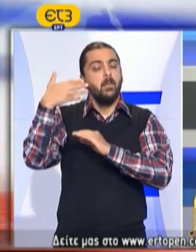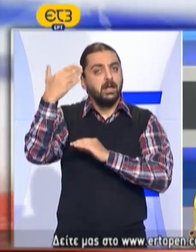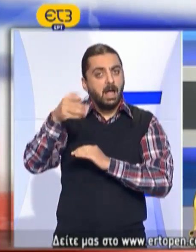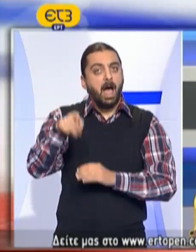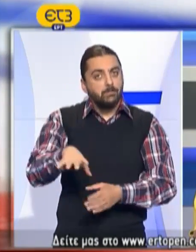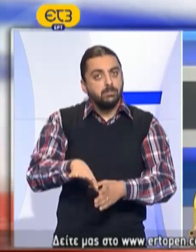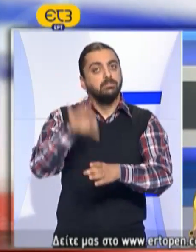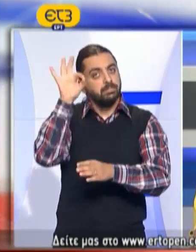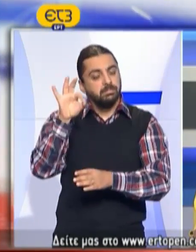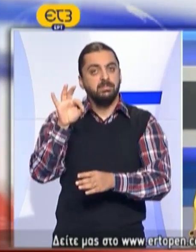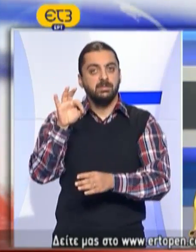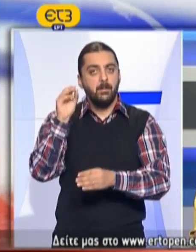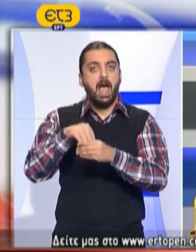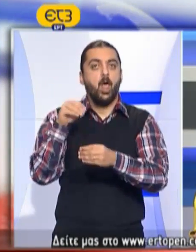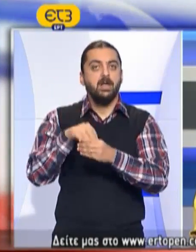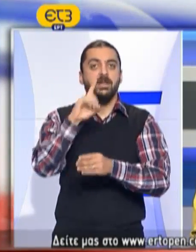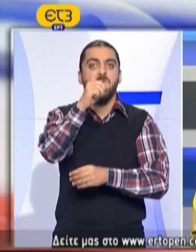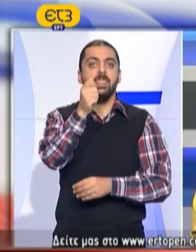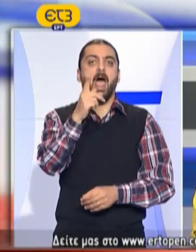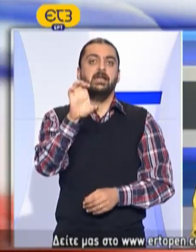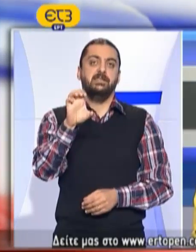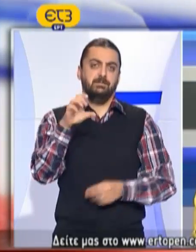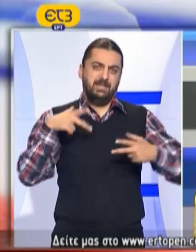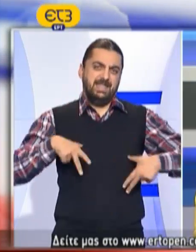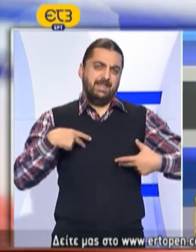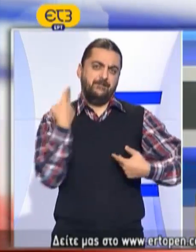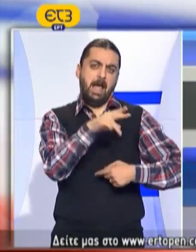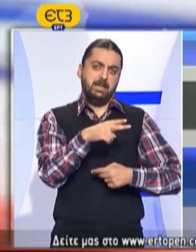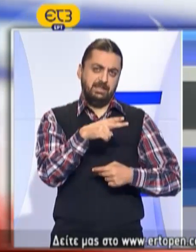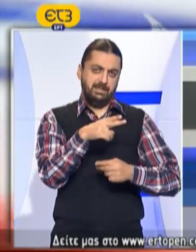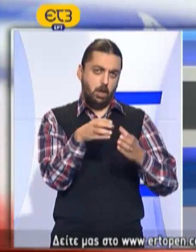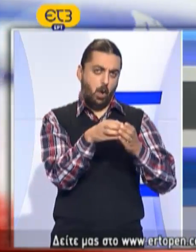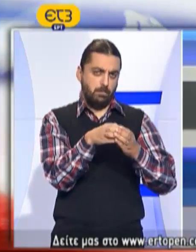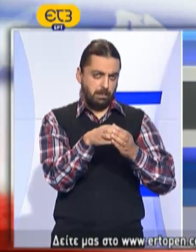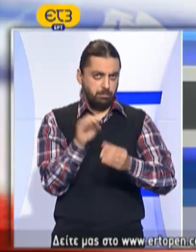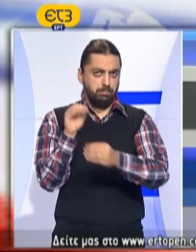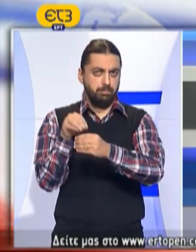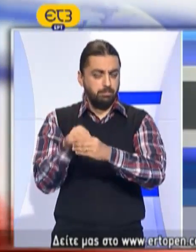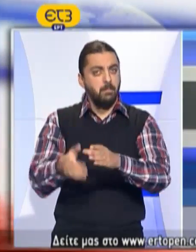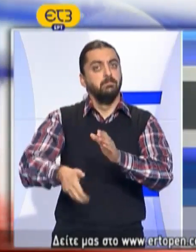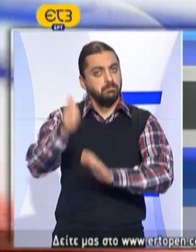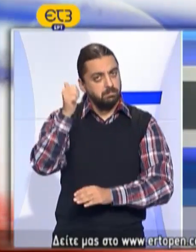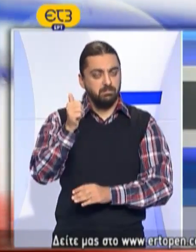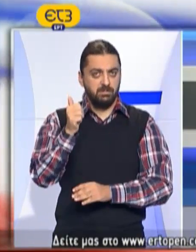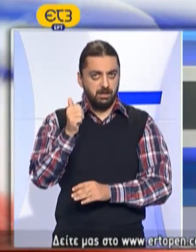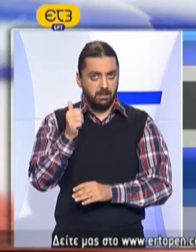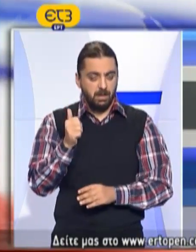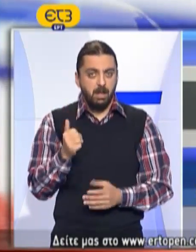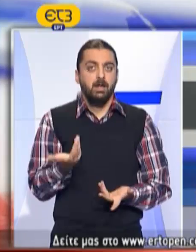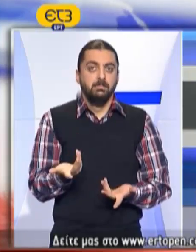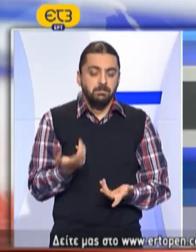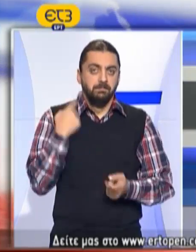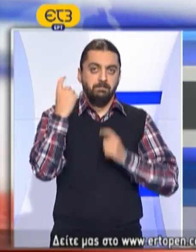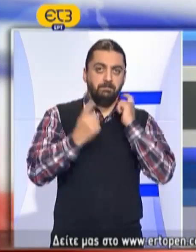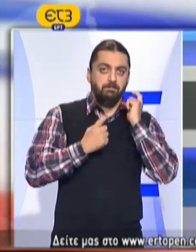δηλαδή της κυβερνητικής συνδικαλιστικής παράταξης που λειτουργεί στον ιδιωτικό και τον δημόσιο τομέα. Δηλαδή το συμπέρασμα που προσπαθεί να